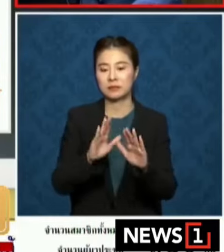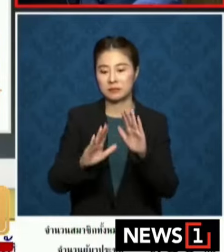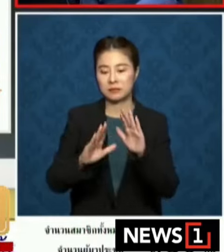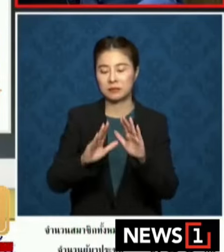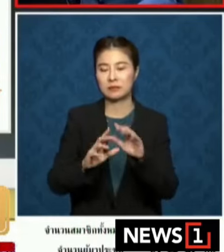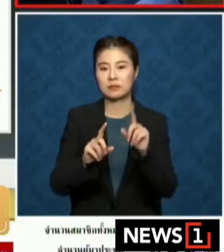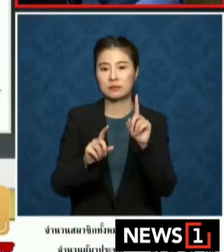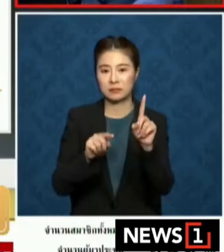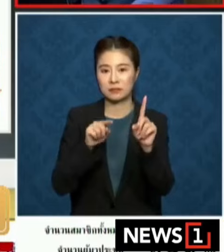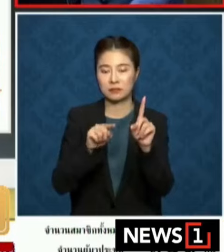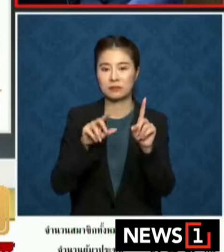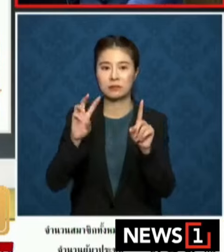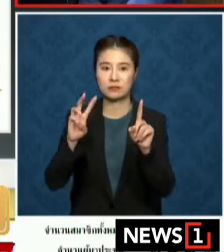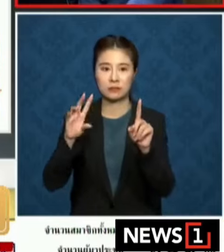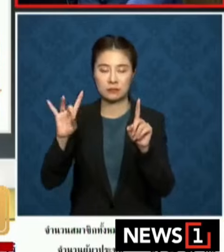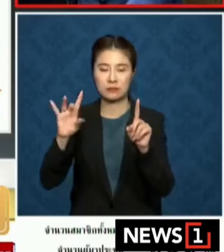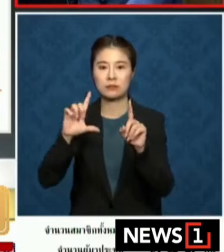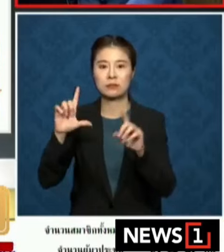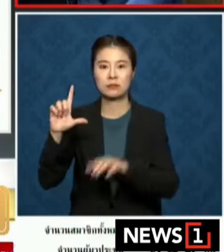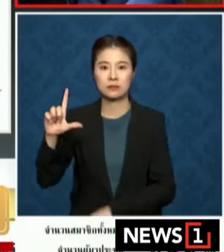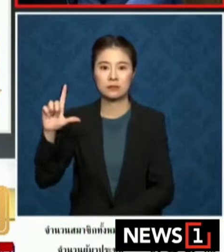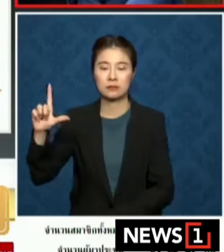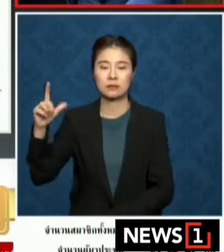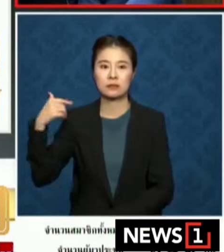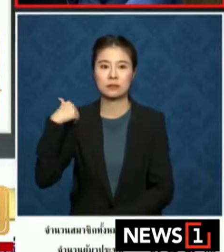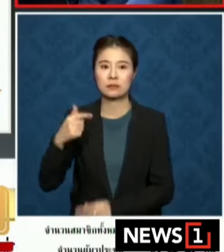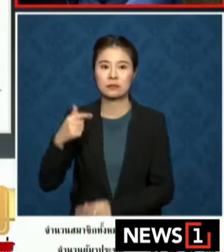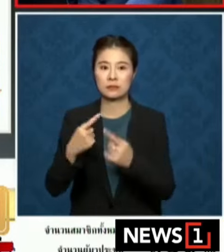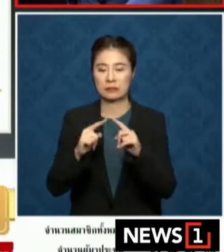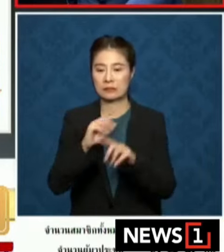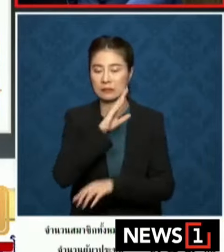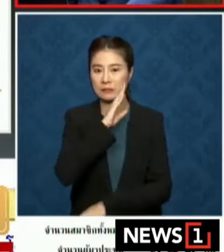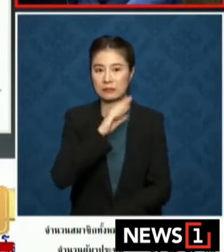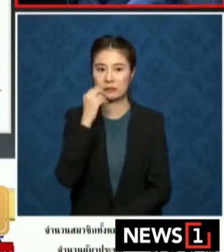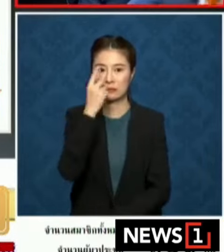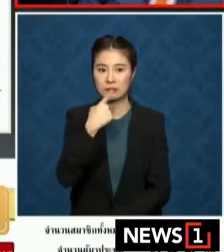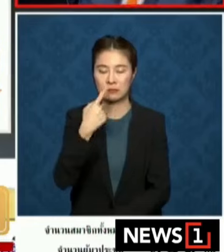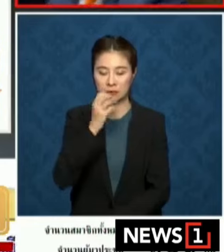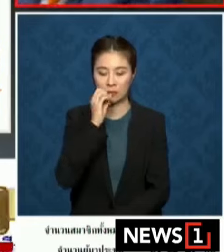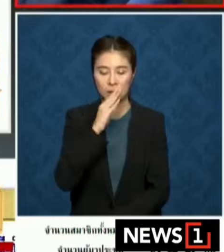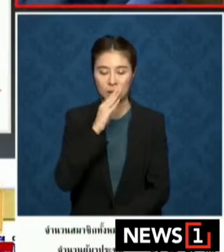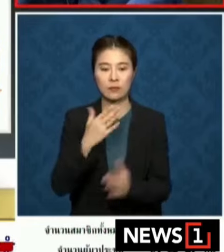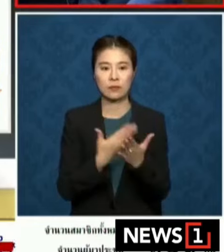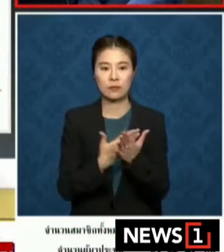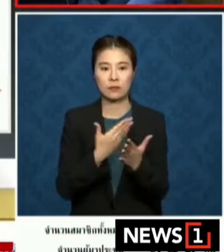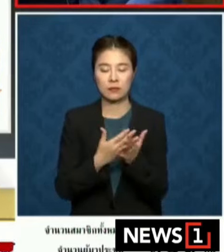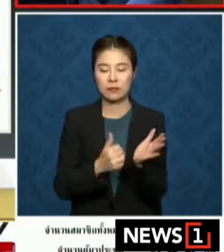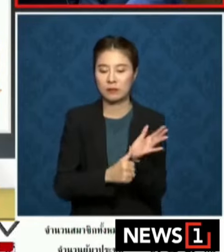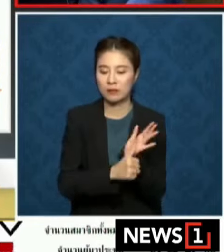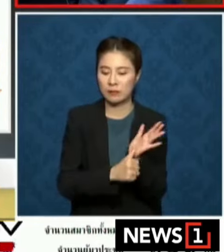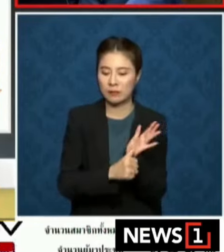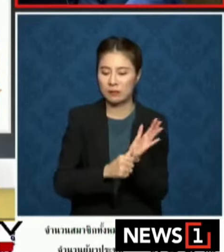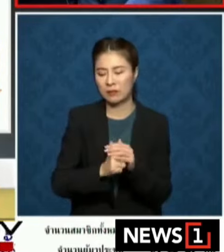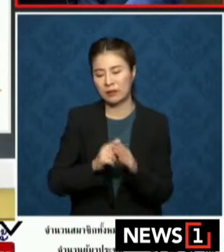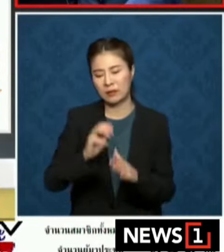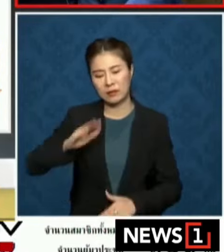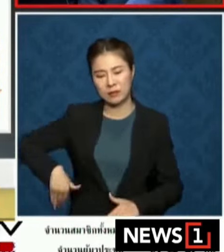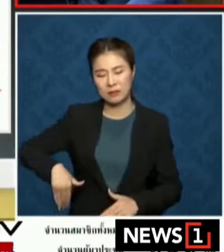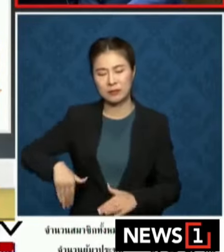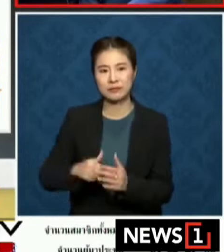เบิกจ่ายงบประมาณขนาดนี้ก็ไม่สมควรที่จะนำงบไปใช้ทั้ง 3.48ล้านล้านและเห็นควรให้ตัดลดลง 30หมื